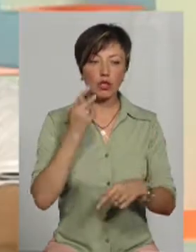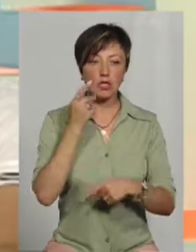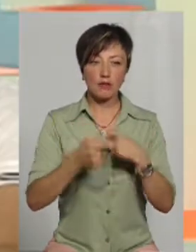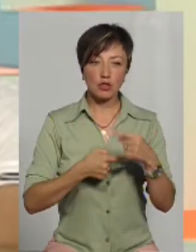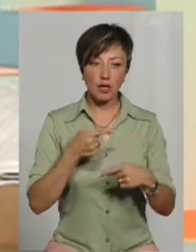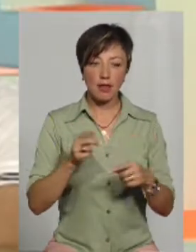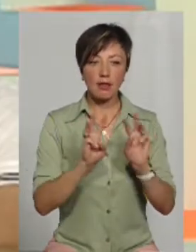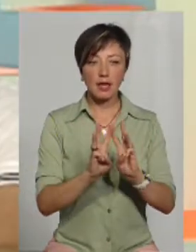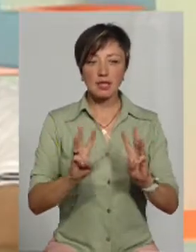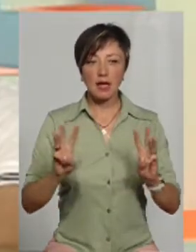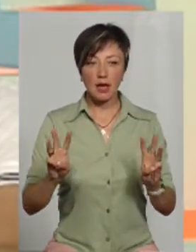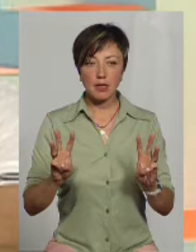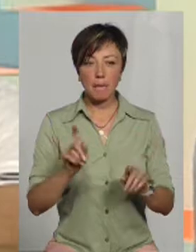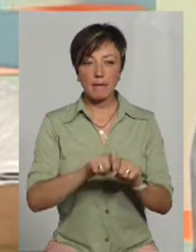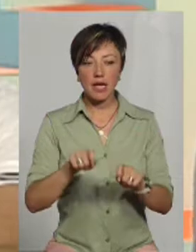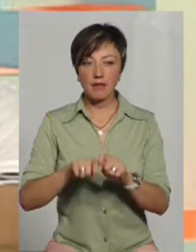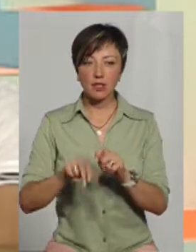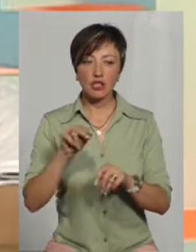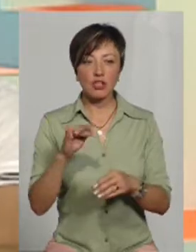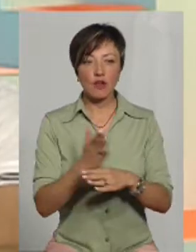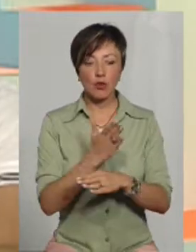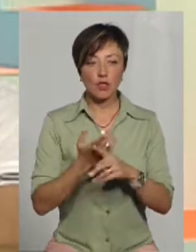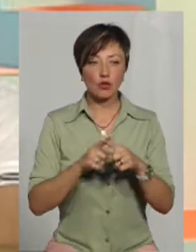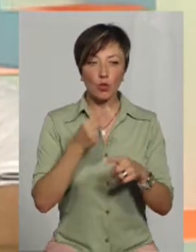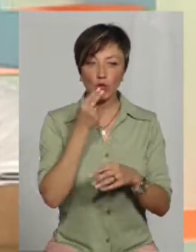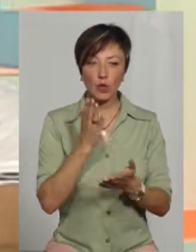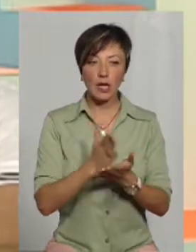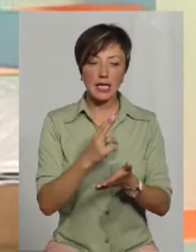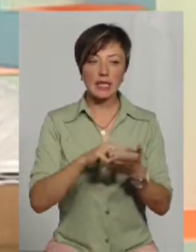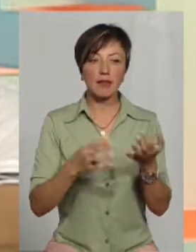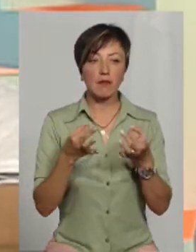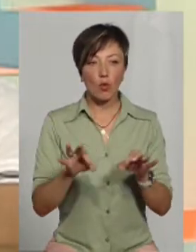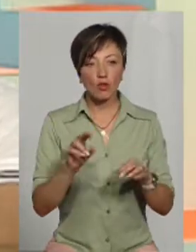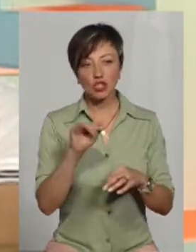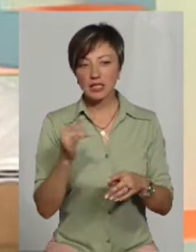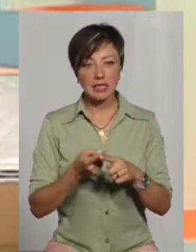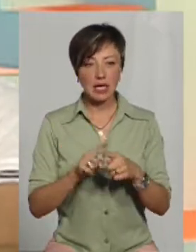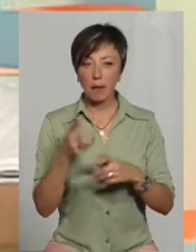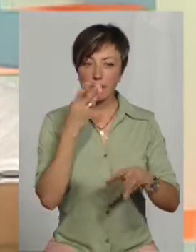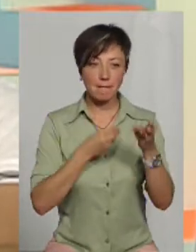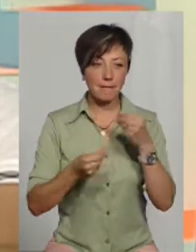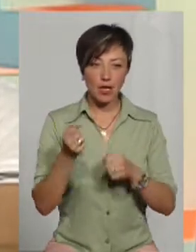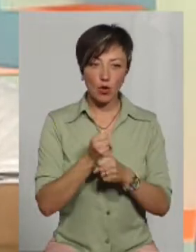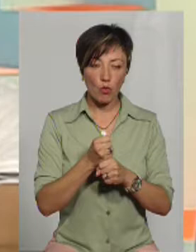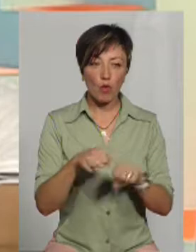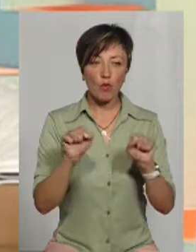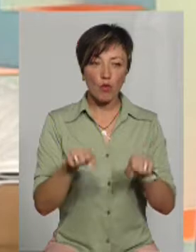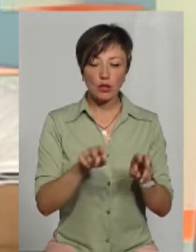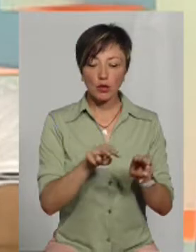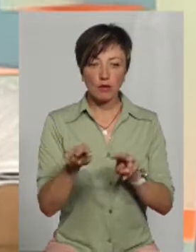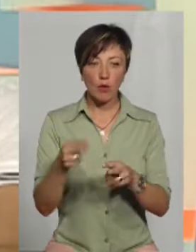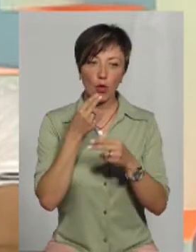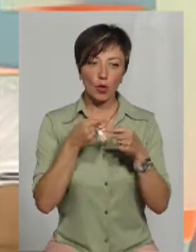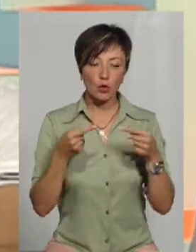завжди на сайті «Органік Стандарт» перевірити, чи виробник цього продукту є сертифікованим, чи це не є підробкою. Можна